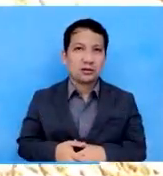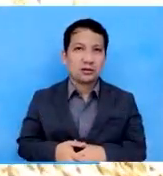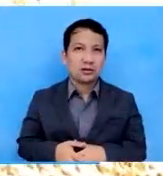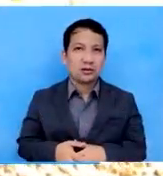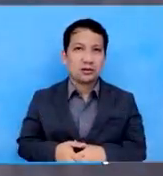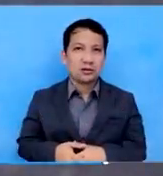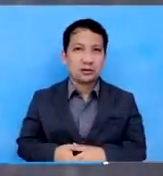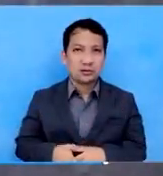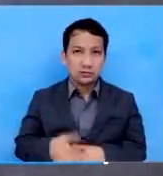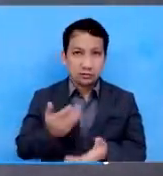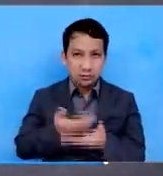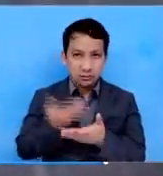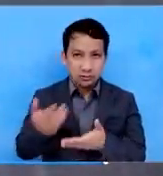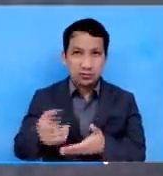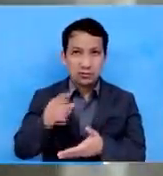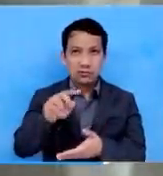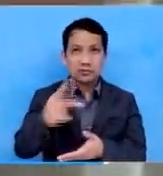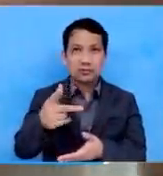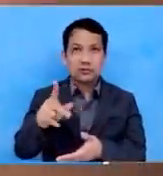1 kilong bigas.